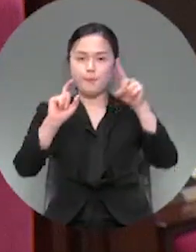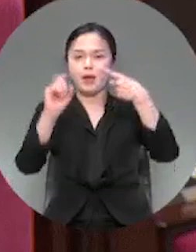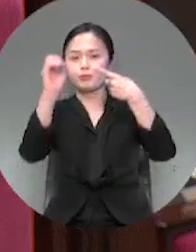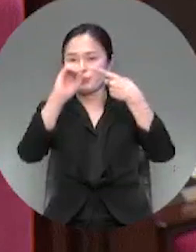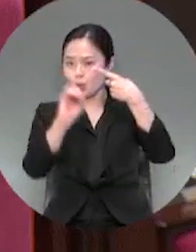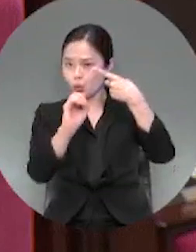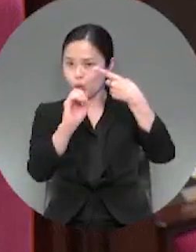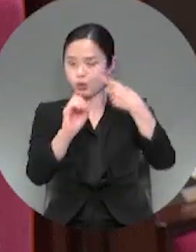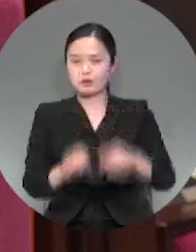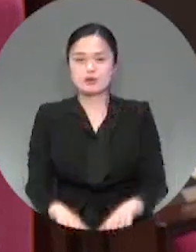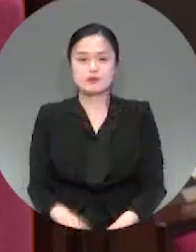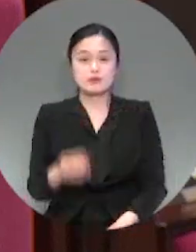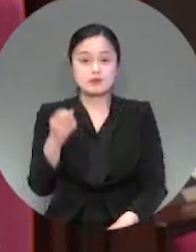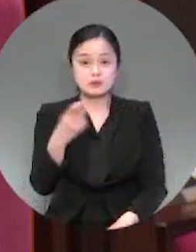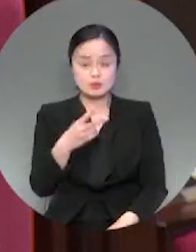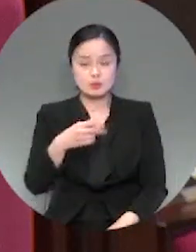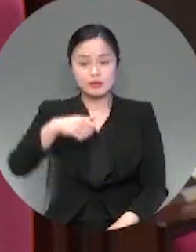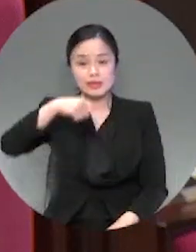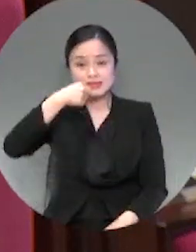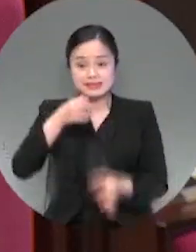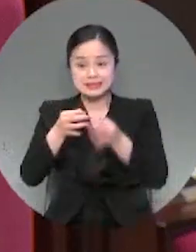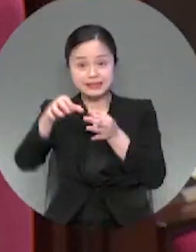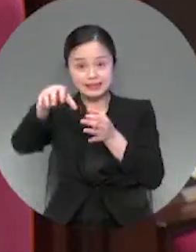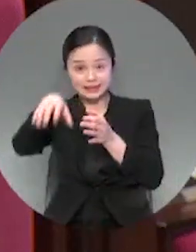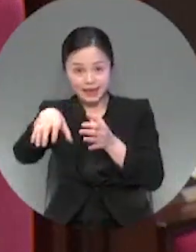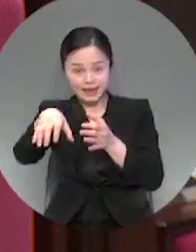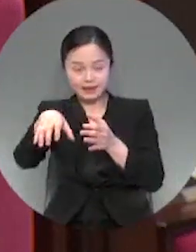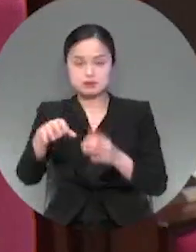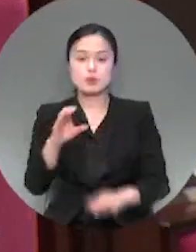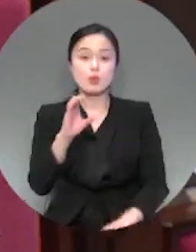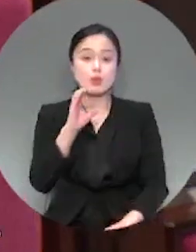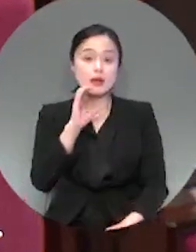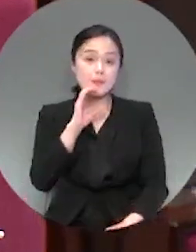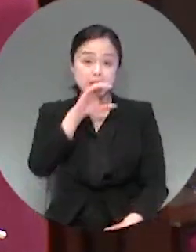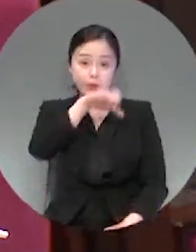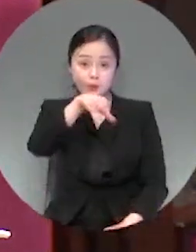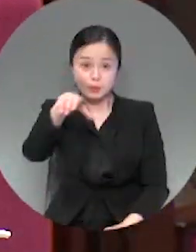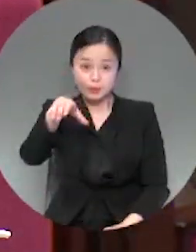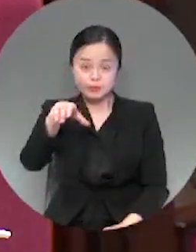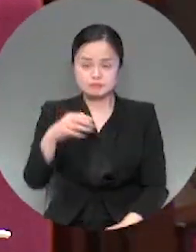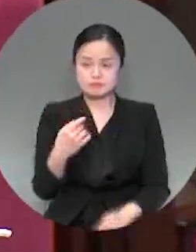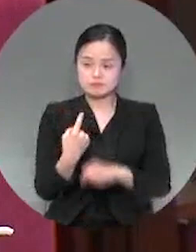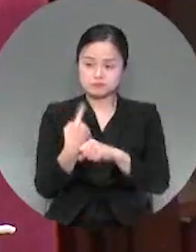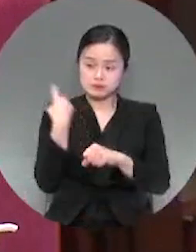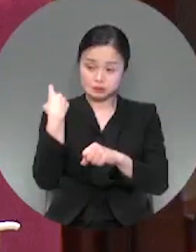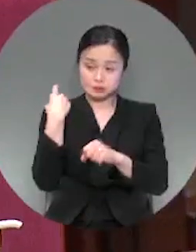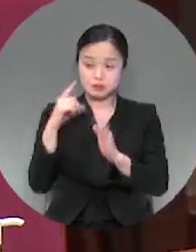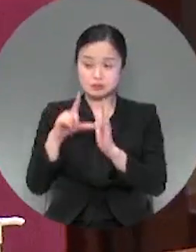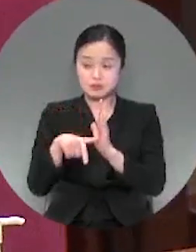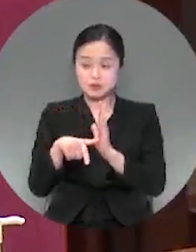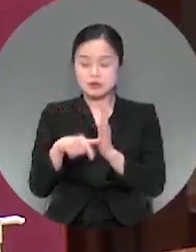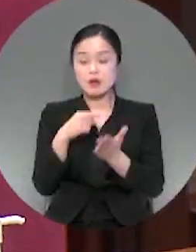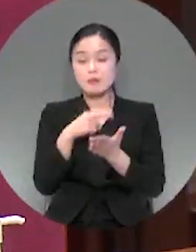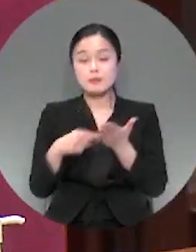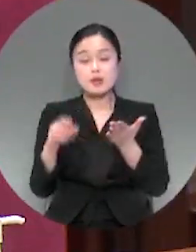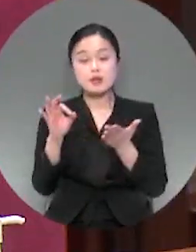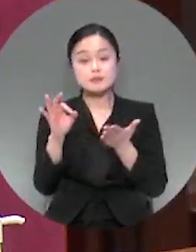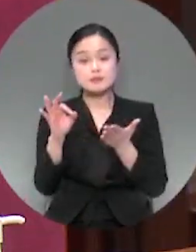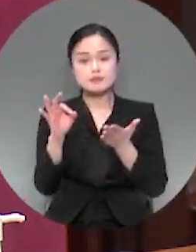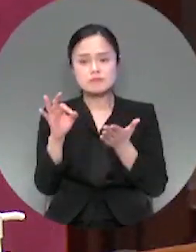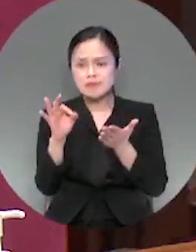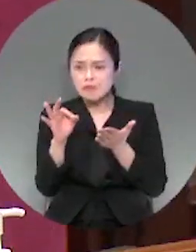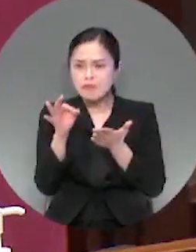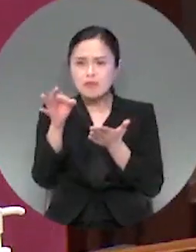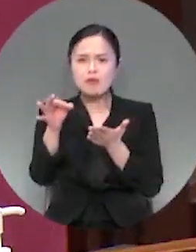추경안에 식당과 카페에 작년 11월 손실분이 제외된 문제, 그리고 약 12만